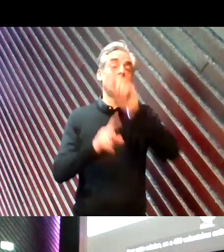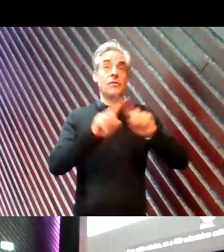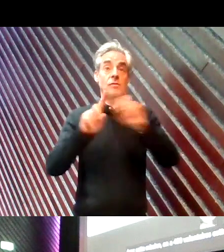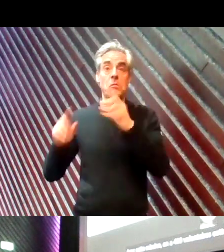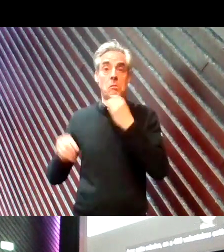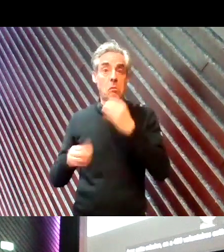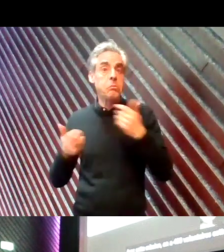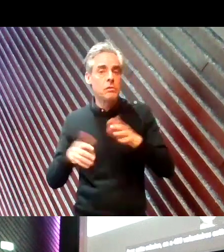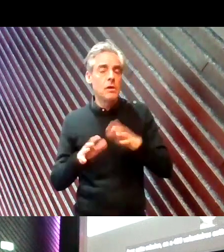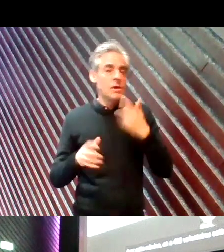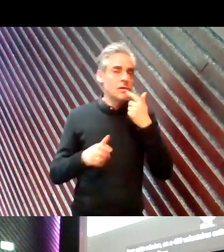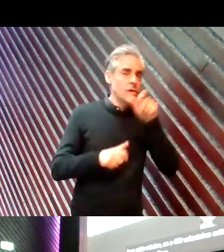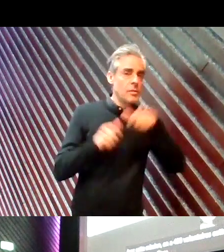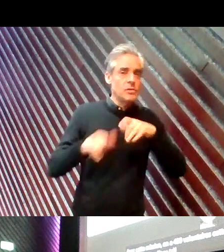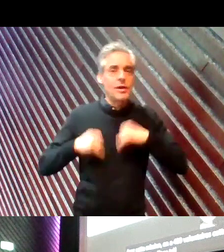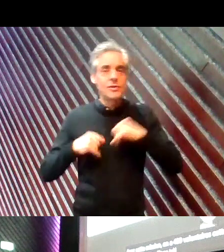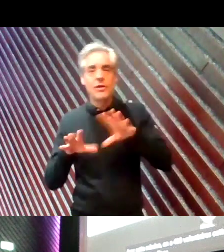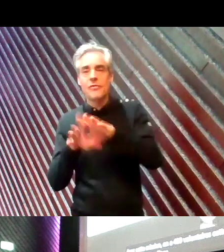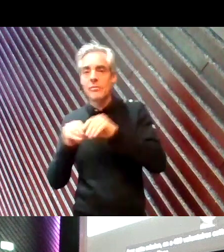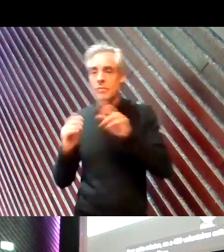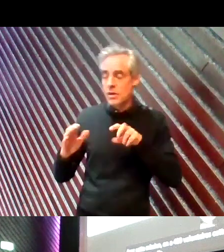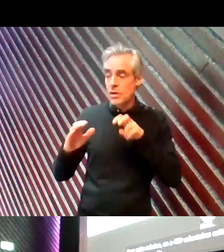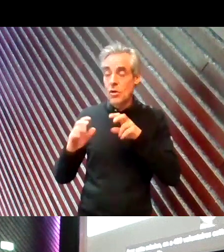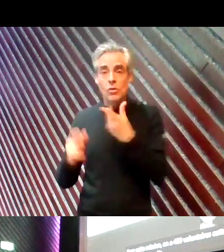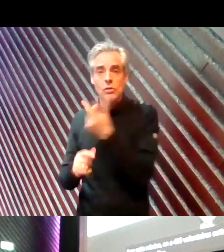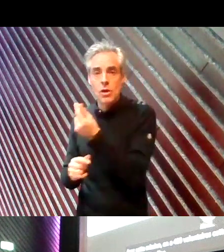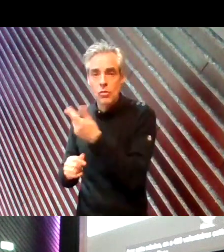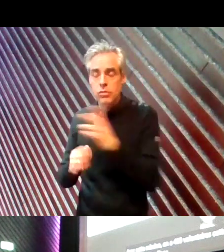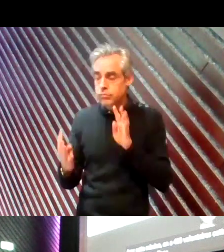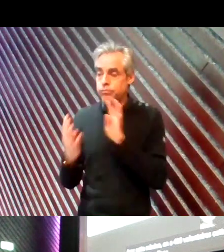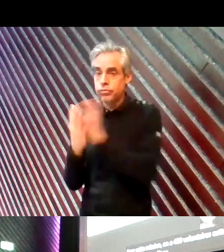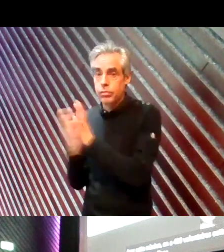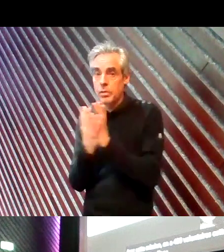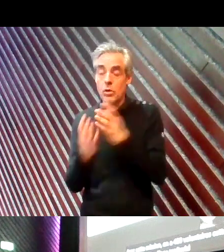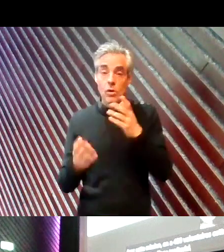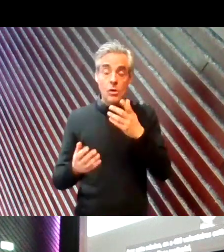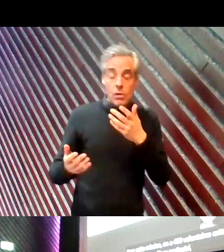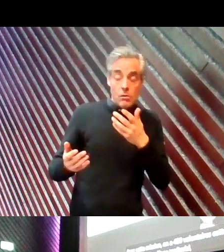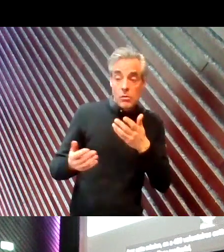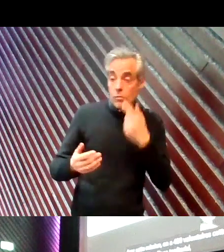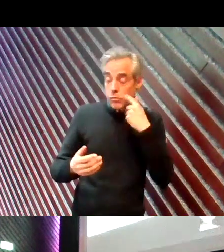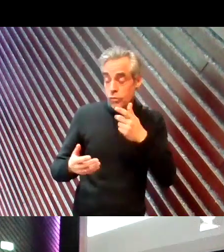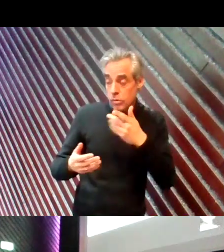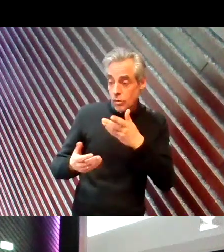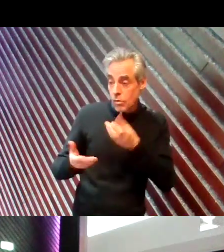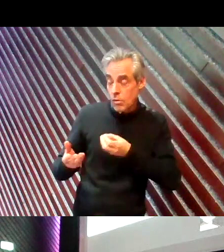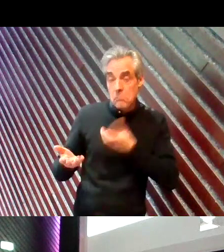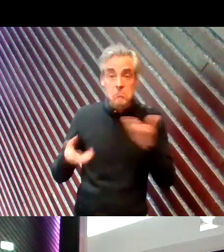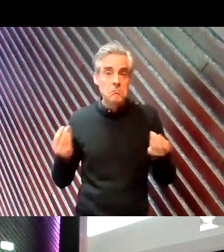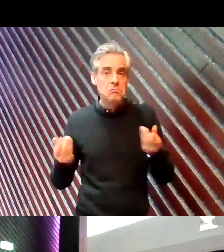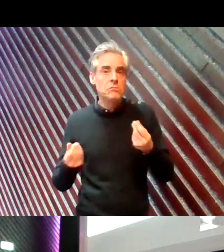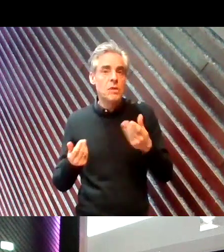eh bien, les jeunes vont rencontrer des familles, vont rencontrer des couples aidants et aidés pour justement leur apporter